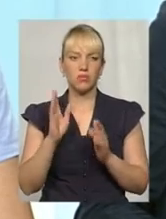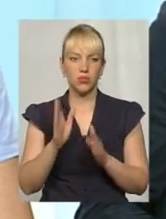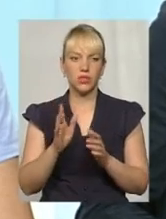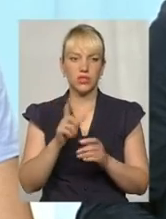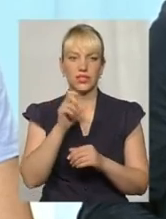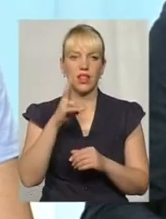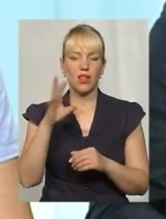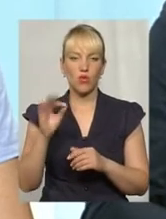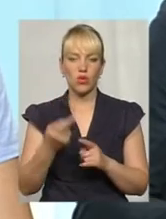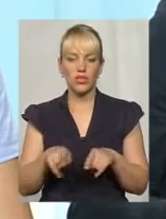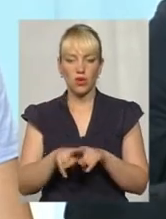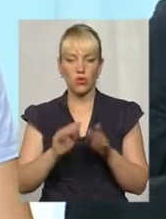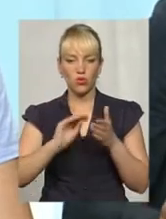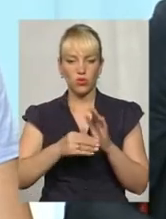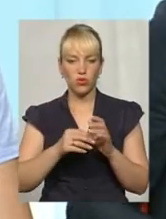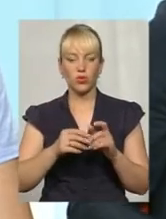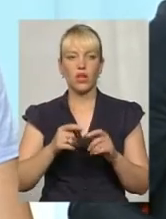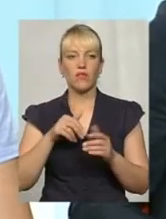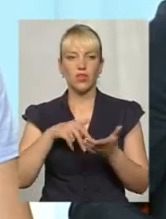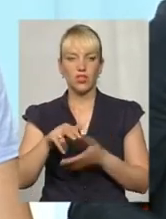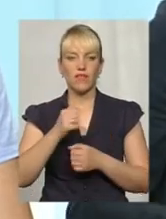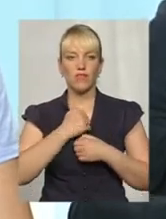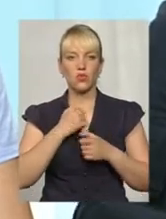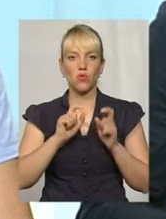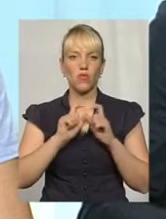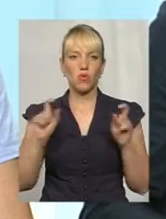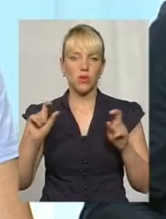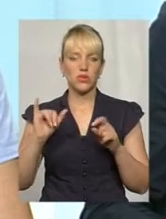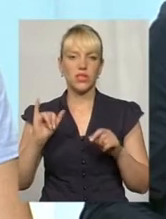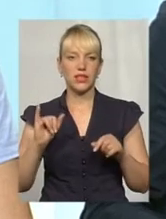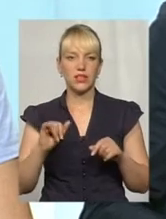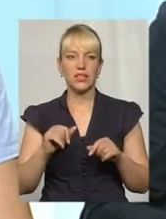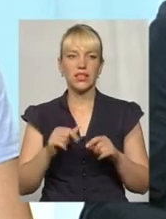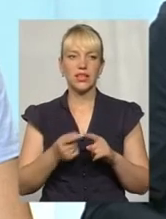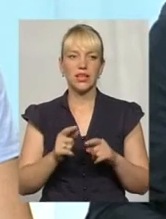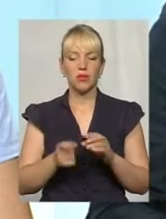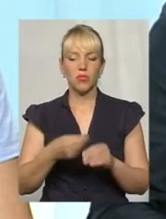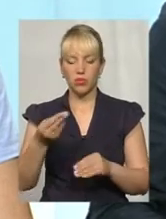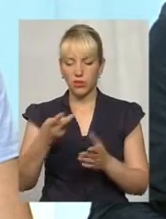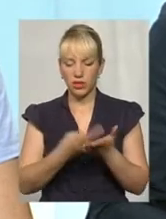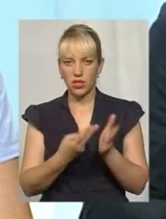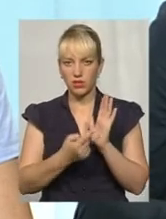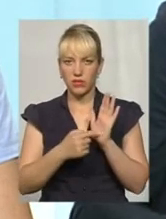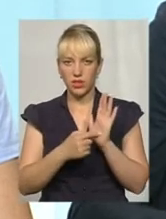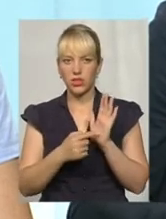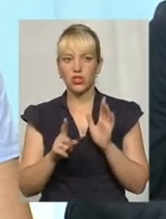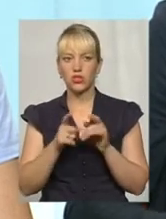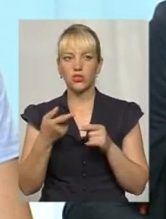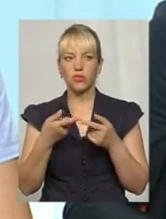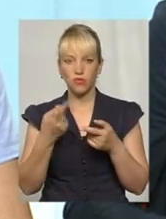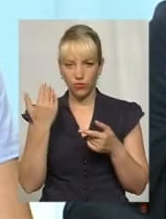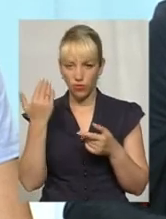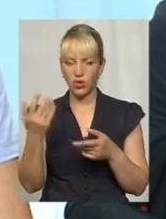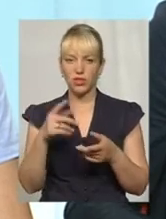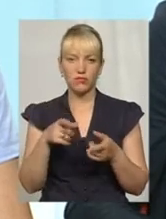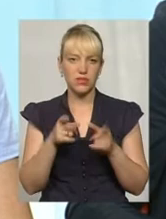довідкою абітурієнти йшли в військові комісаріати і подавали її. Тобто, щоб дійсно там бачили, що вони планують вступати